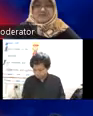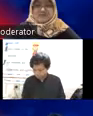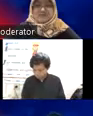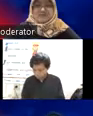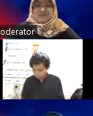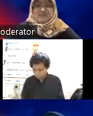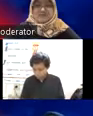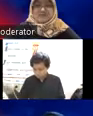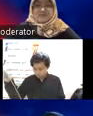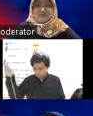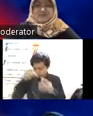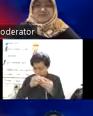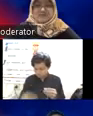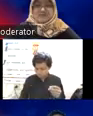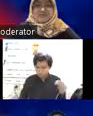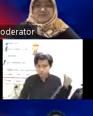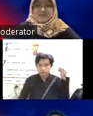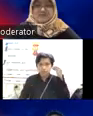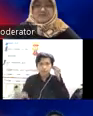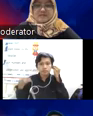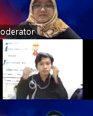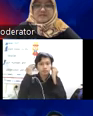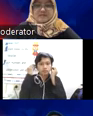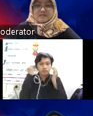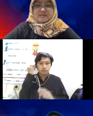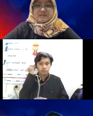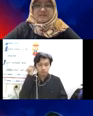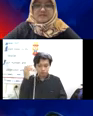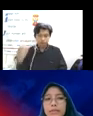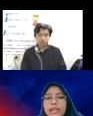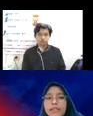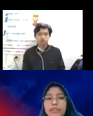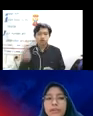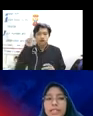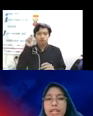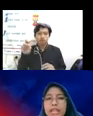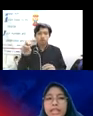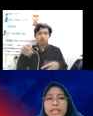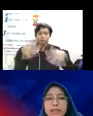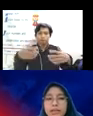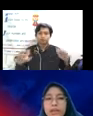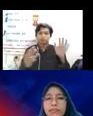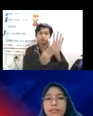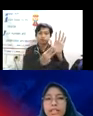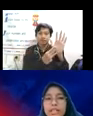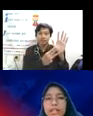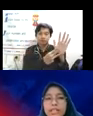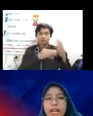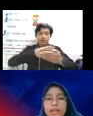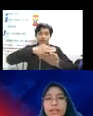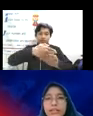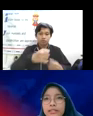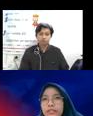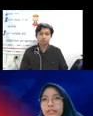kalau misalkan ini saya sudah mendownload antara yang menilai desktop dan reference Manager nanti di menu referensi ini